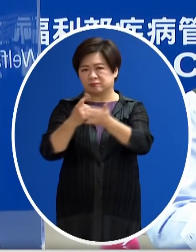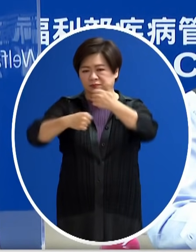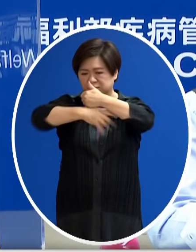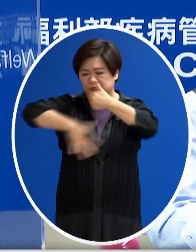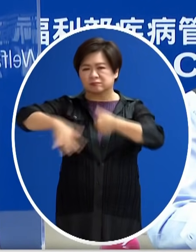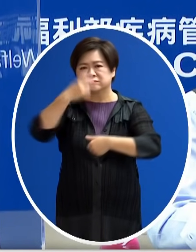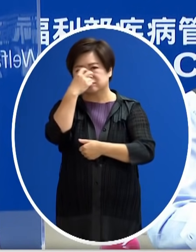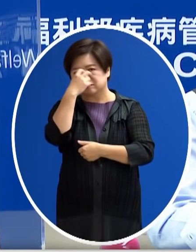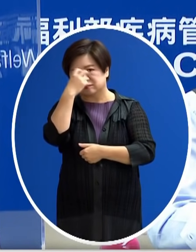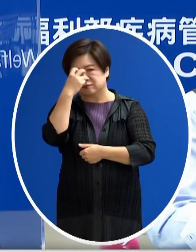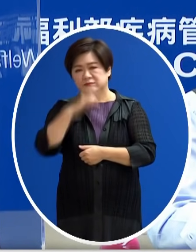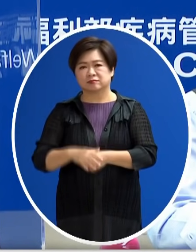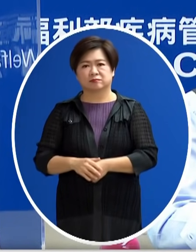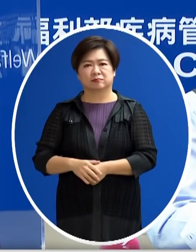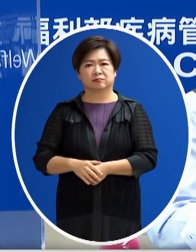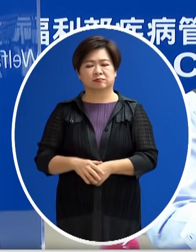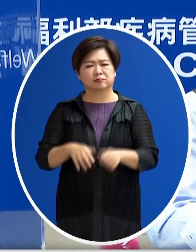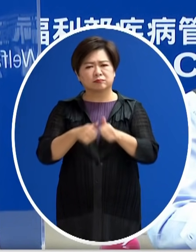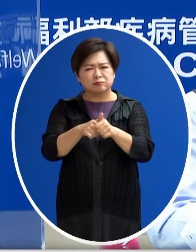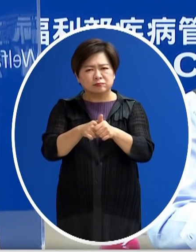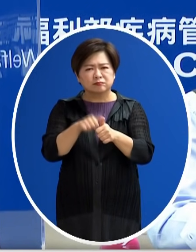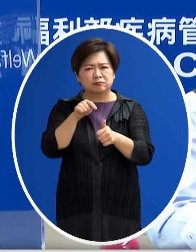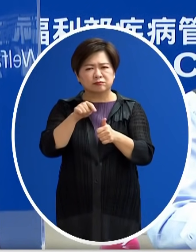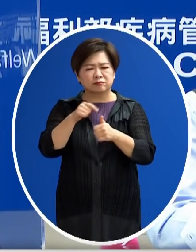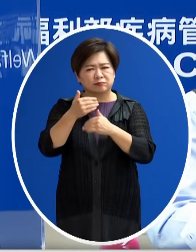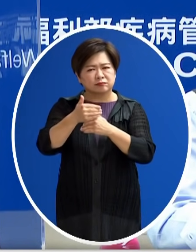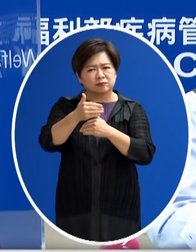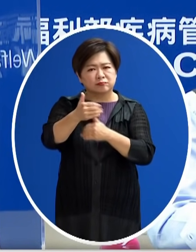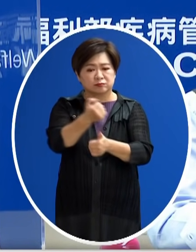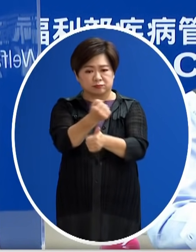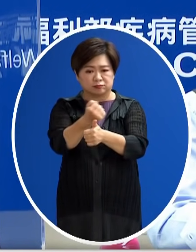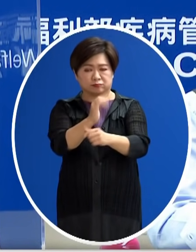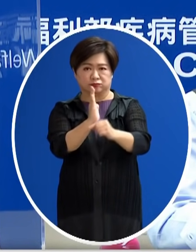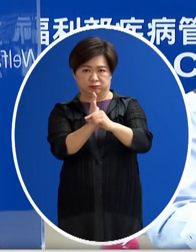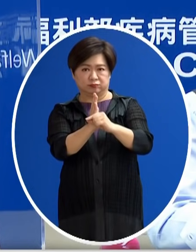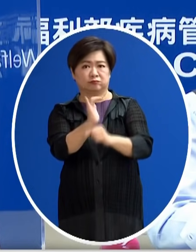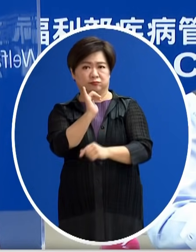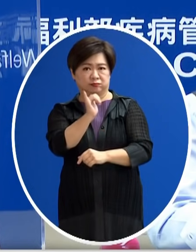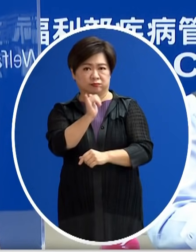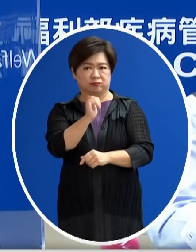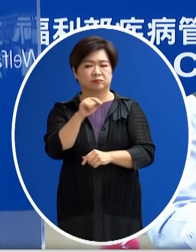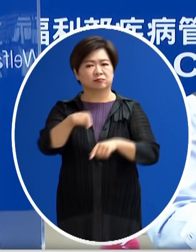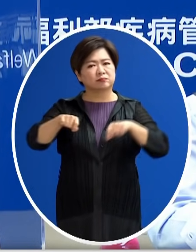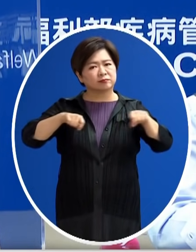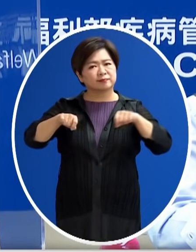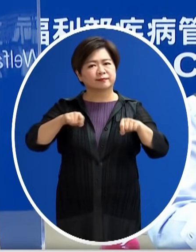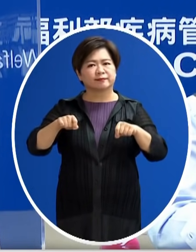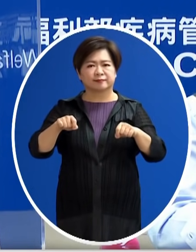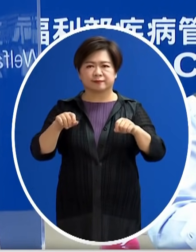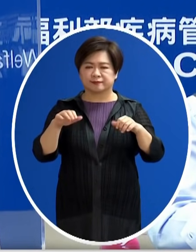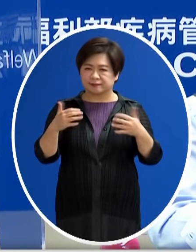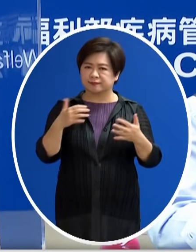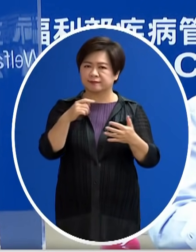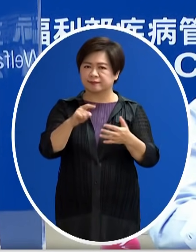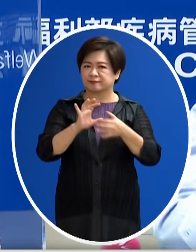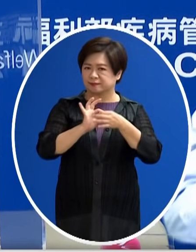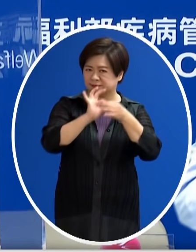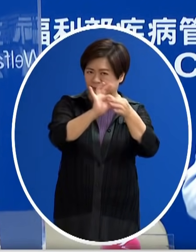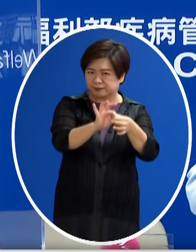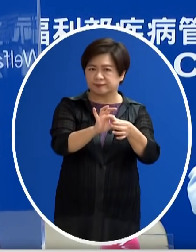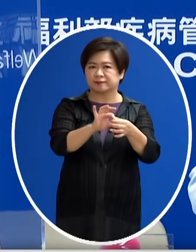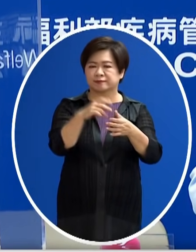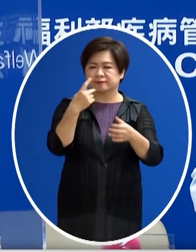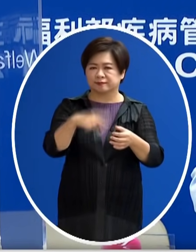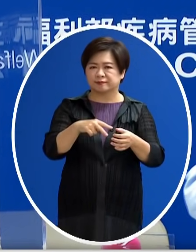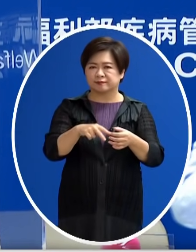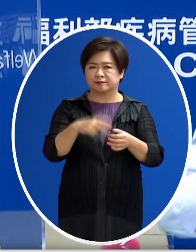检，好，那这个案子我们认为也是哈在控制之中哈，所以这个案子我们大概啊大概就持续哈再